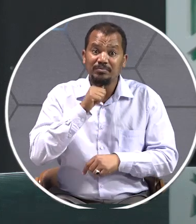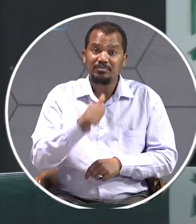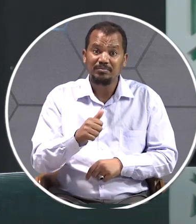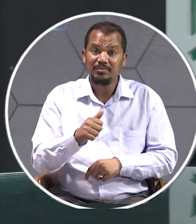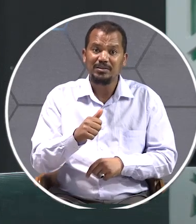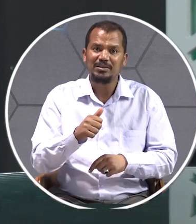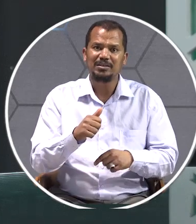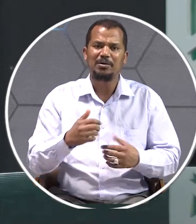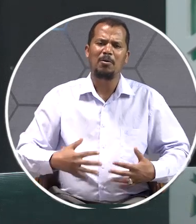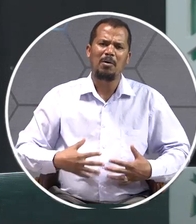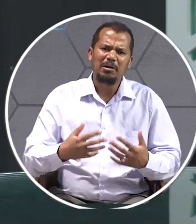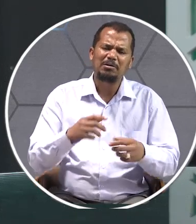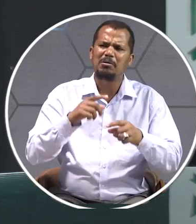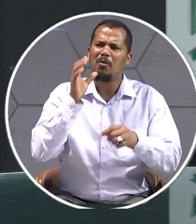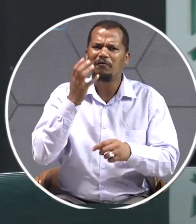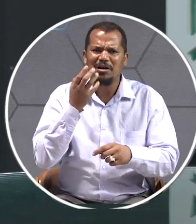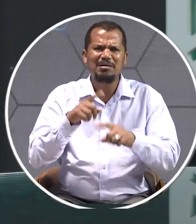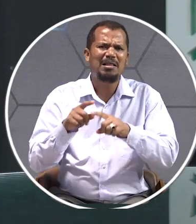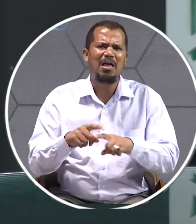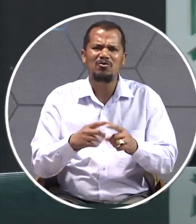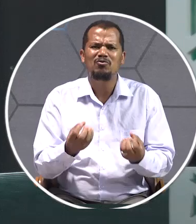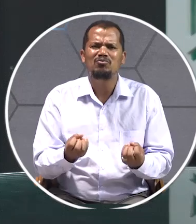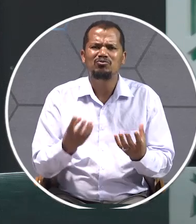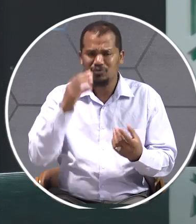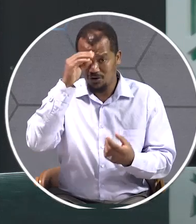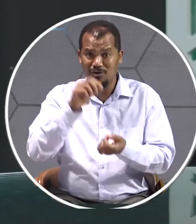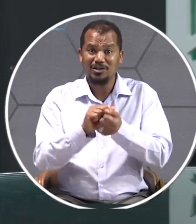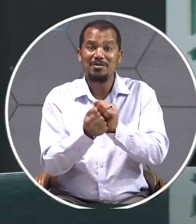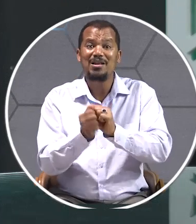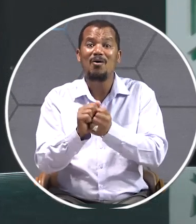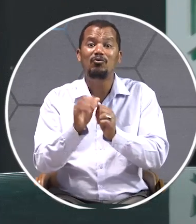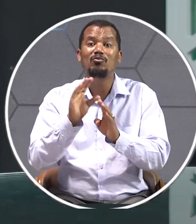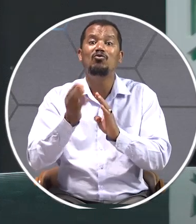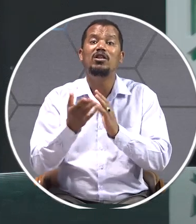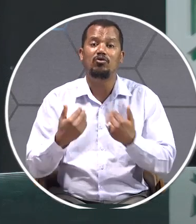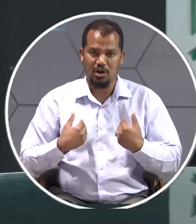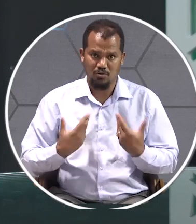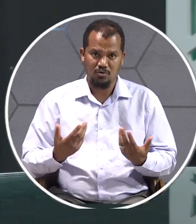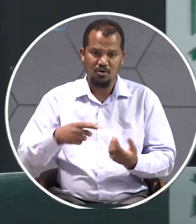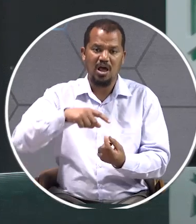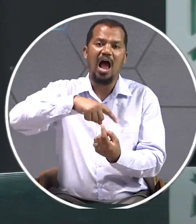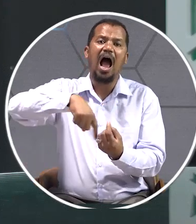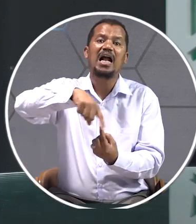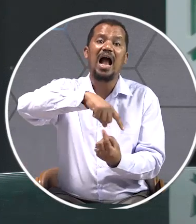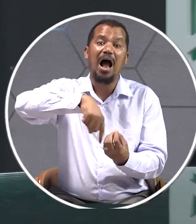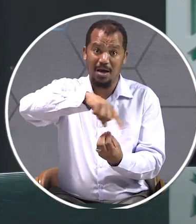እንኳን ባይከሰት መወፈር፣ ማርገዝ፣ ሌሎችም ብዙ ሰዎች የሚለዋወጡባቸው ሁኔታዎች